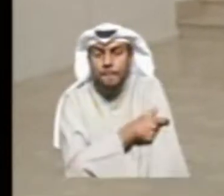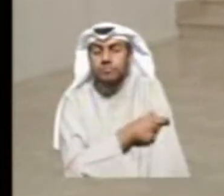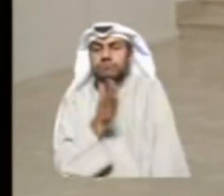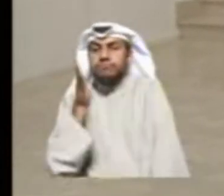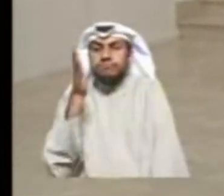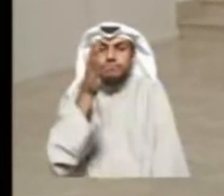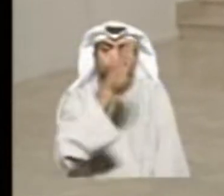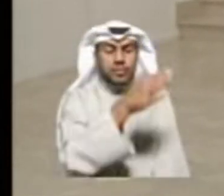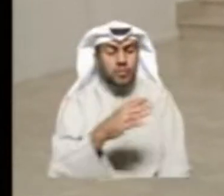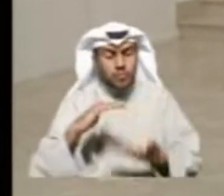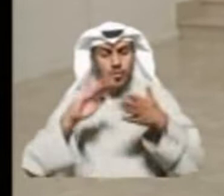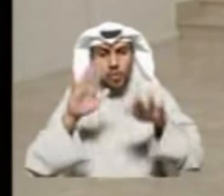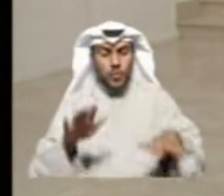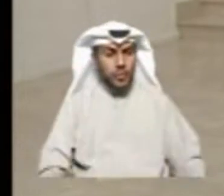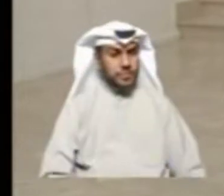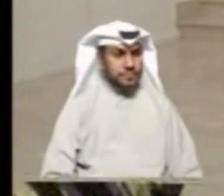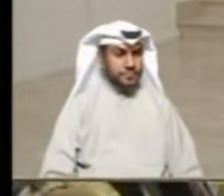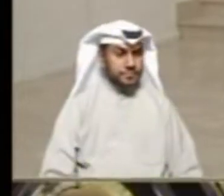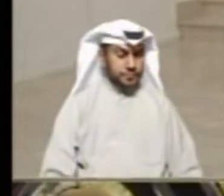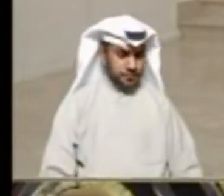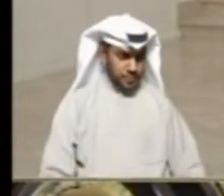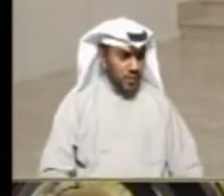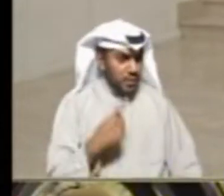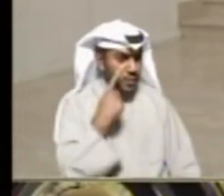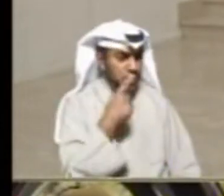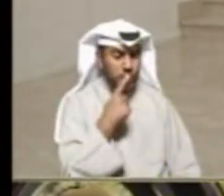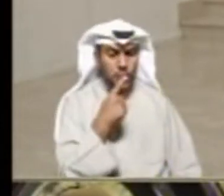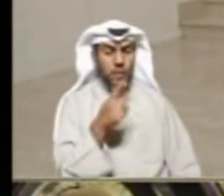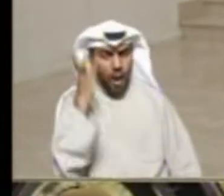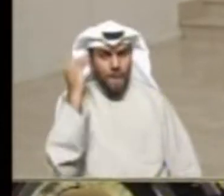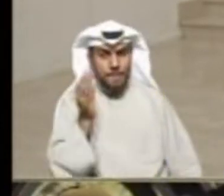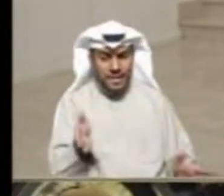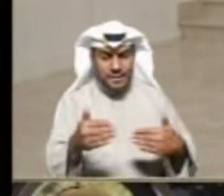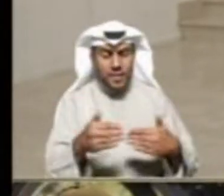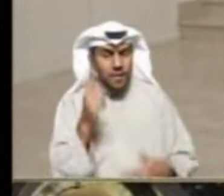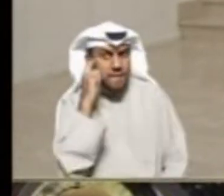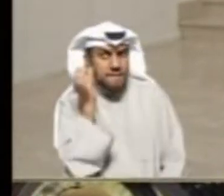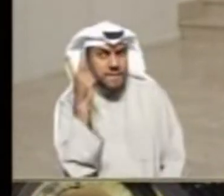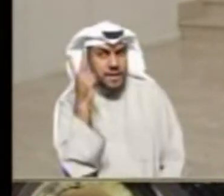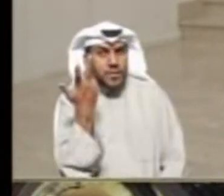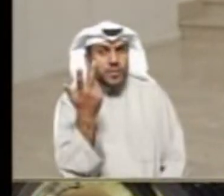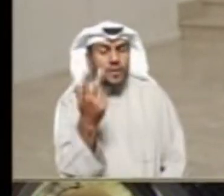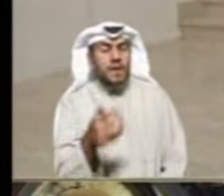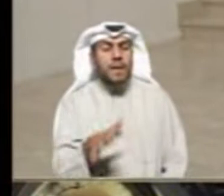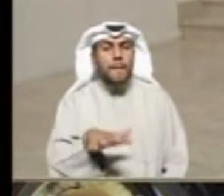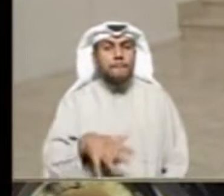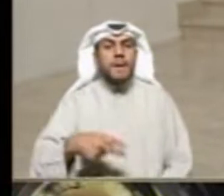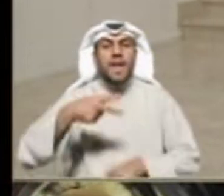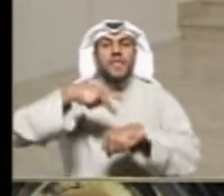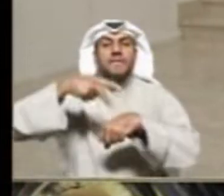الأحمر الكويتي الجمعية أعلنت تمكين المرأة في دول آسيا والباسيفيك، كان هذا بالفلبين، بمبلغ